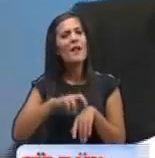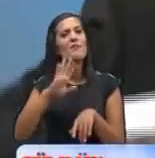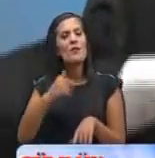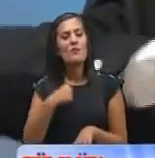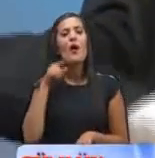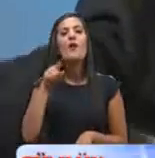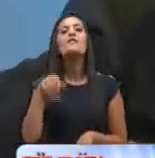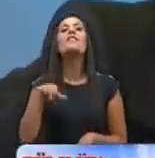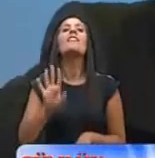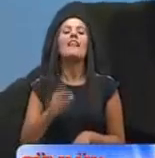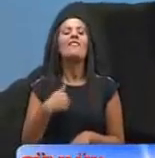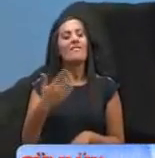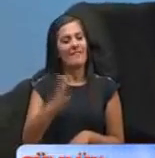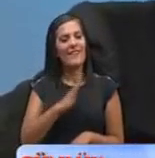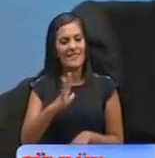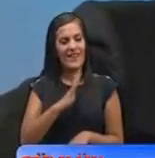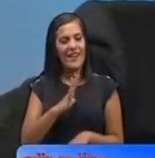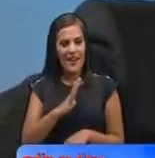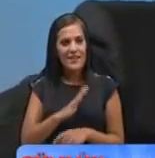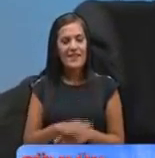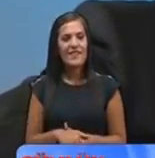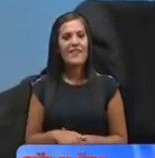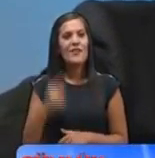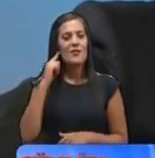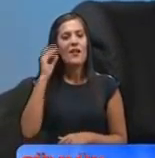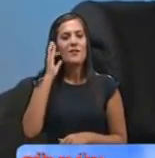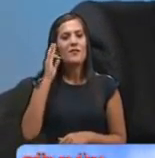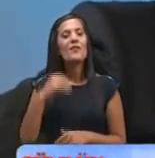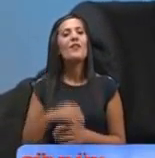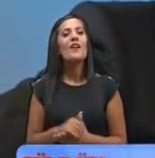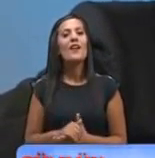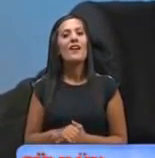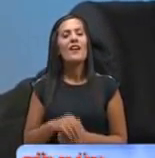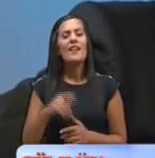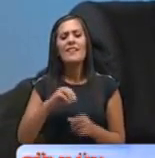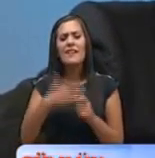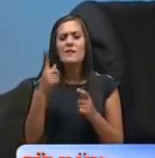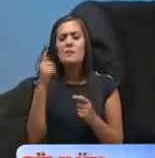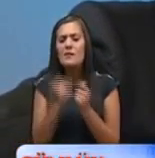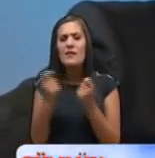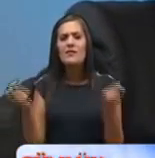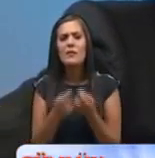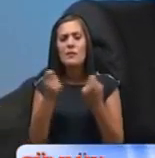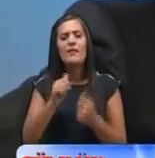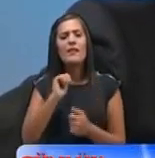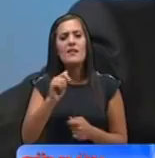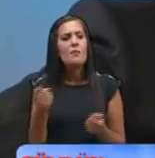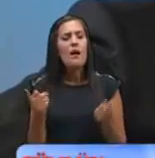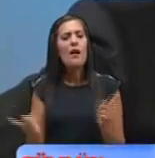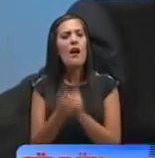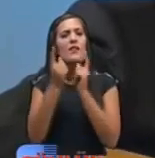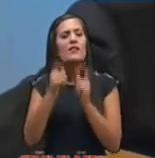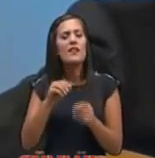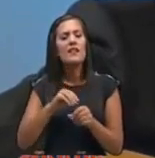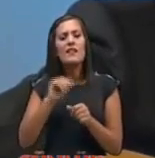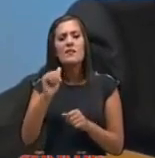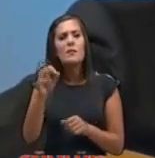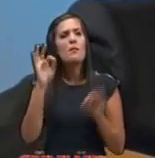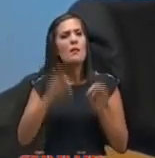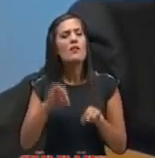görüşelim. Böyle birkaç şarkı beste. Artun müthiş bir müzisyen. Muazzam. Müthiş. Ben Artun'u Hacettepe Üniversitesi'nde